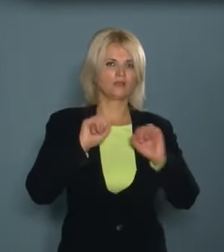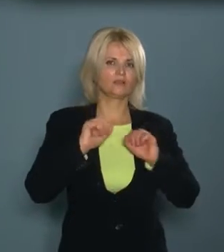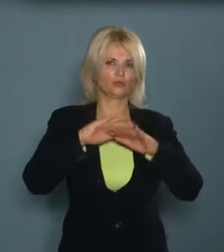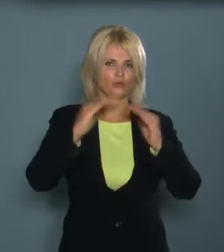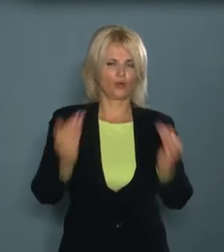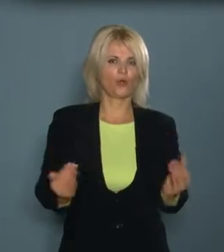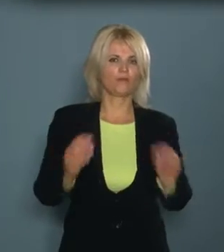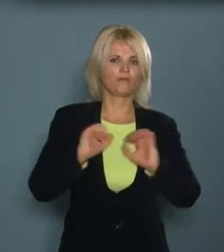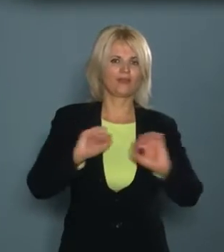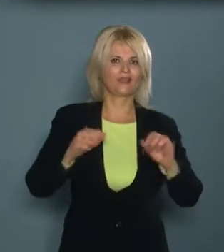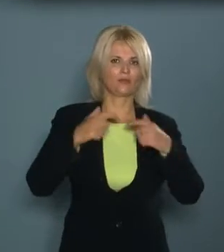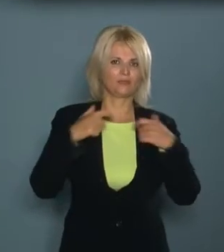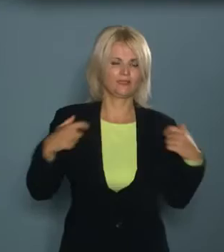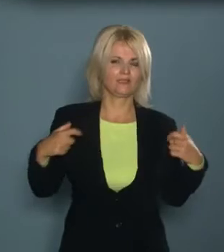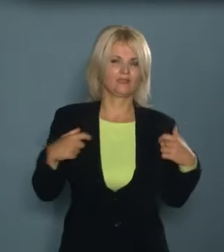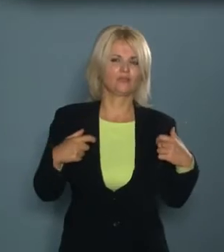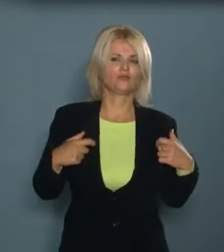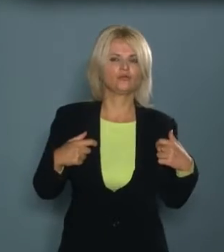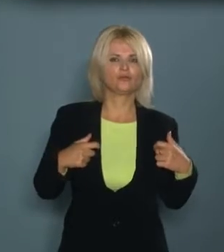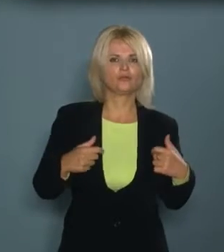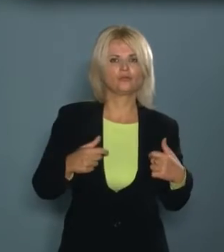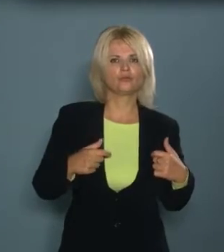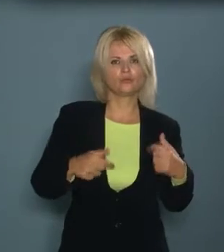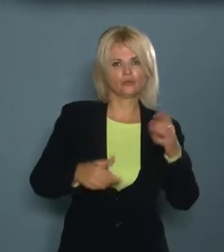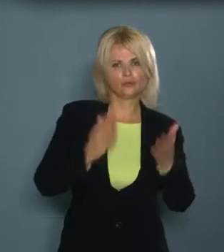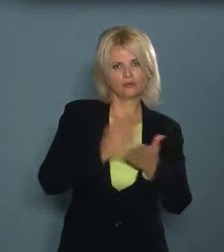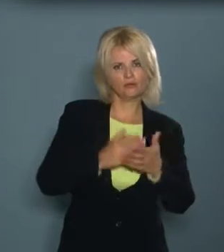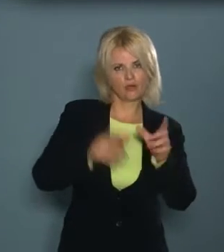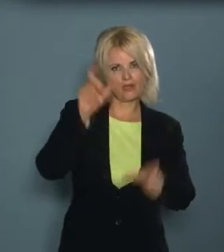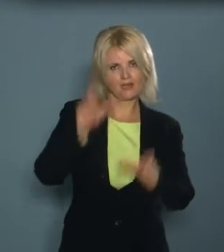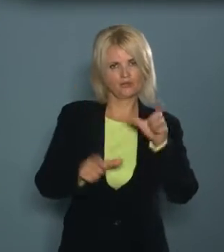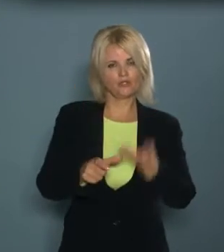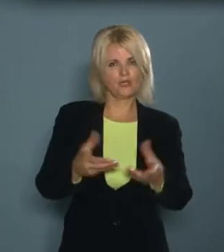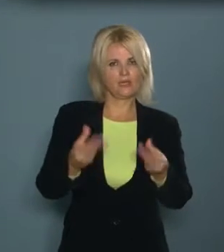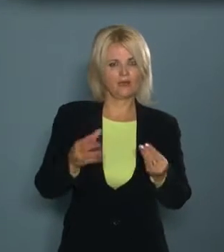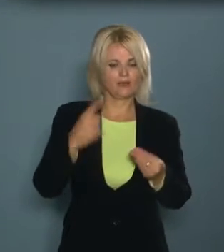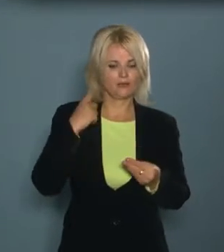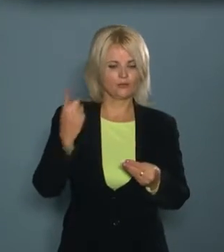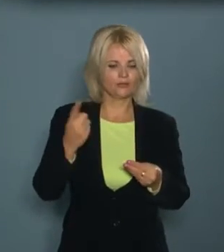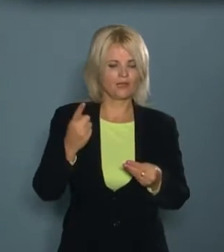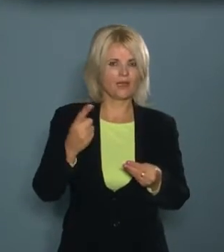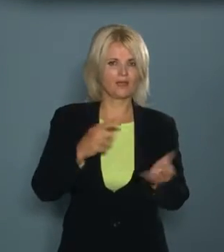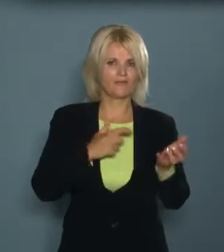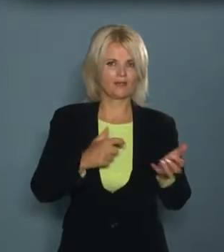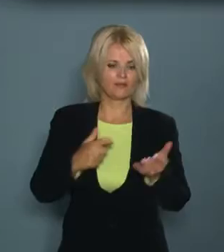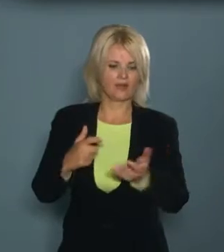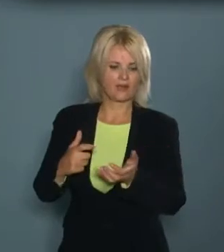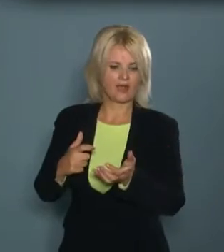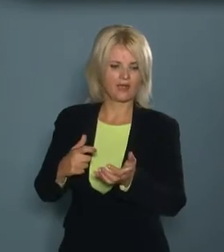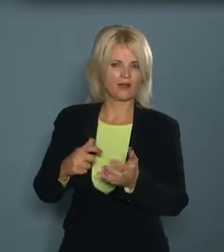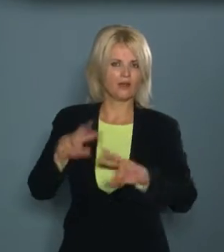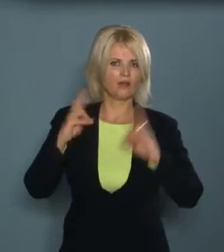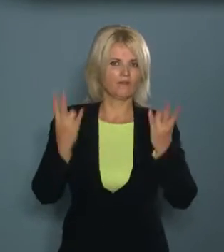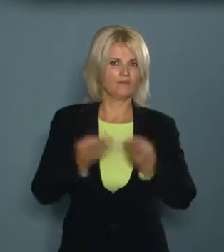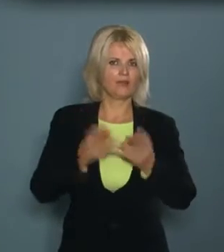Jutodombot védő tisztjeink, legénységi állományunk egyaránt tudták, hogy az általuk elsütött fegyverekkel a